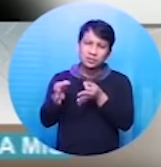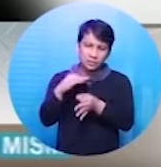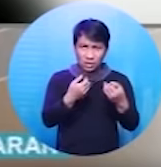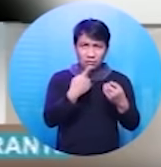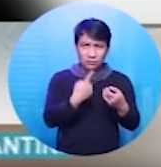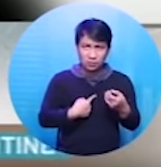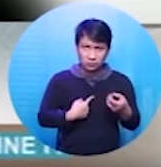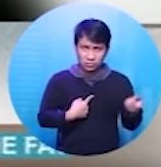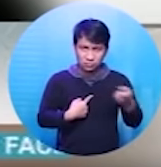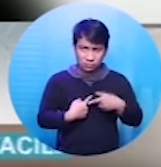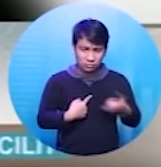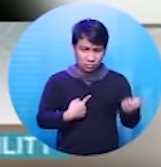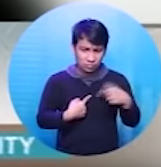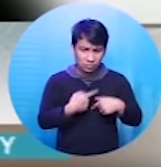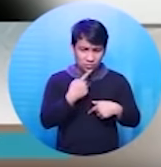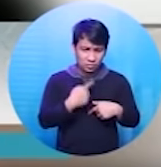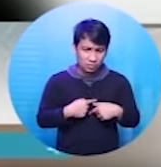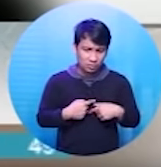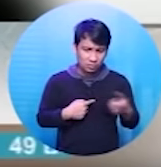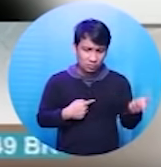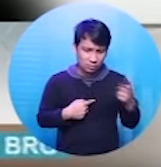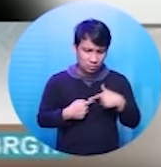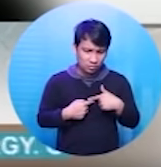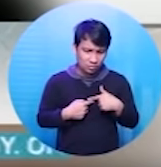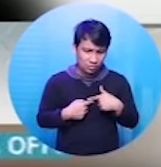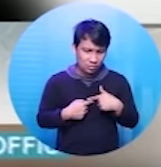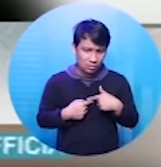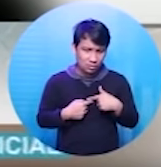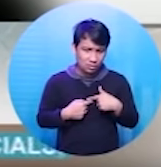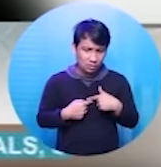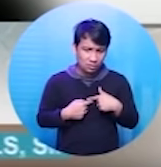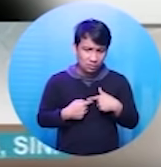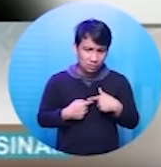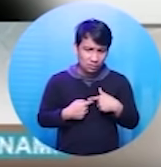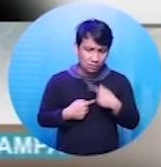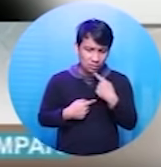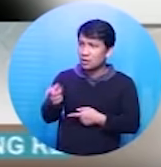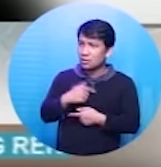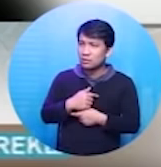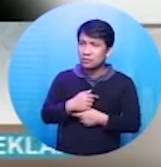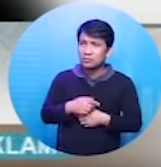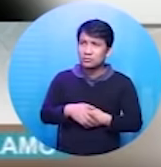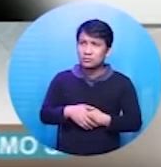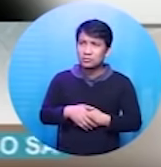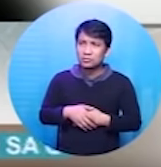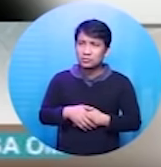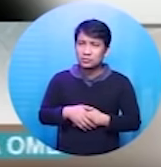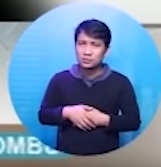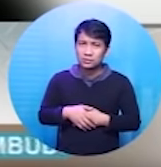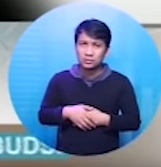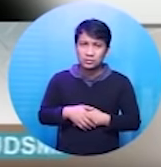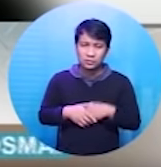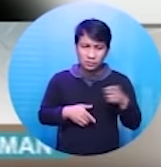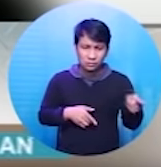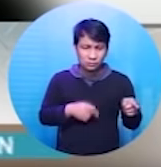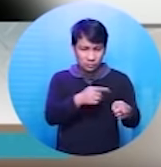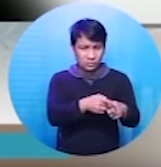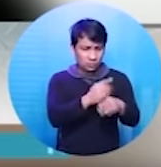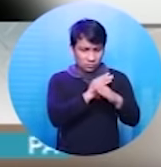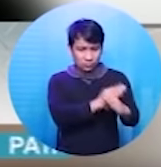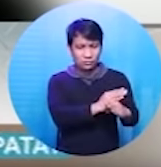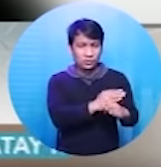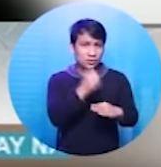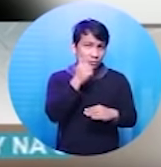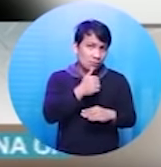mong lalaki? Yun nga po, hihingi siya ng story sa akin. Sabi ko nga po sa kanya, halip na siya yung puprotekta sa kapatid